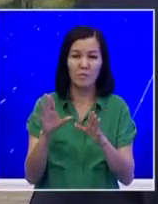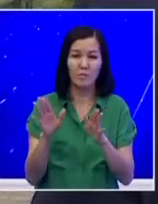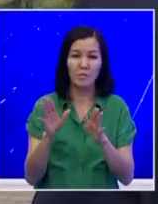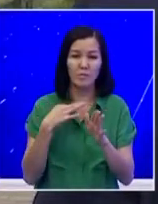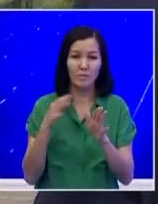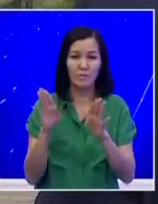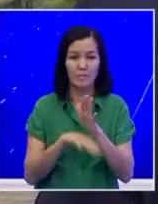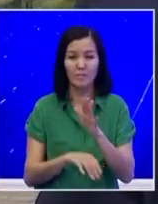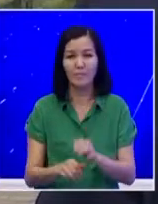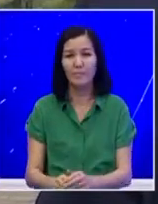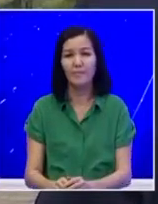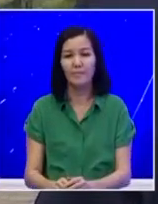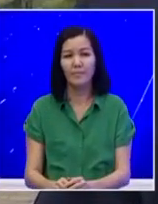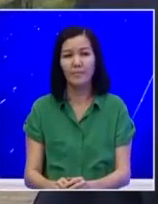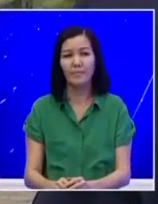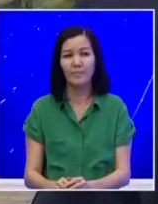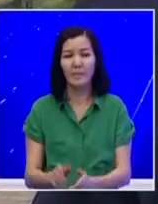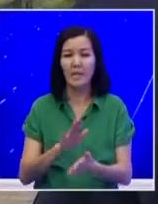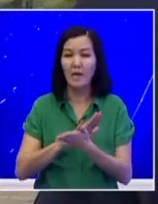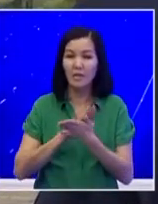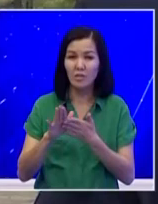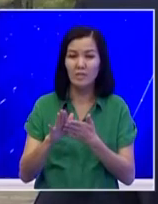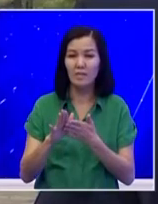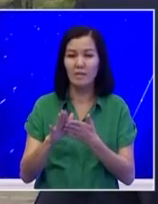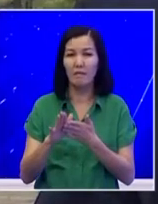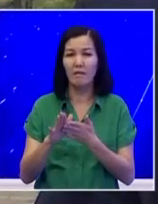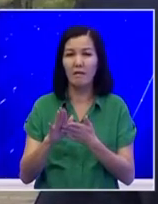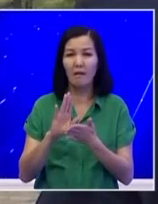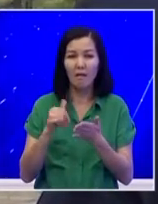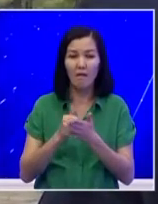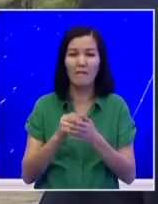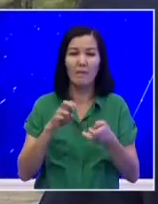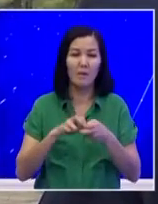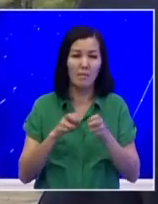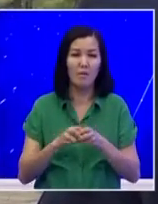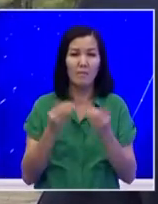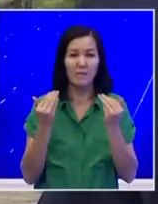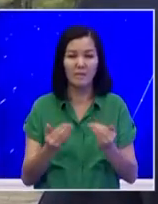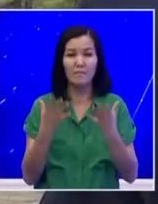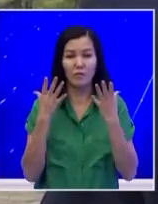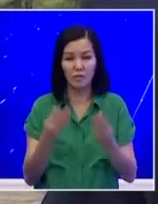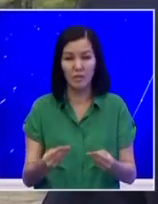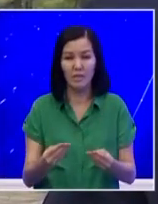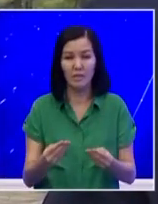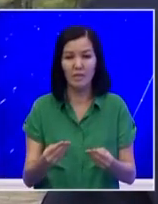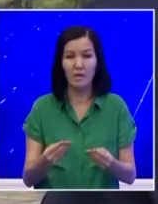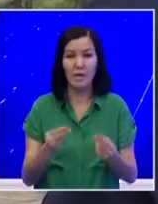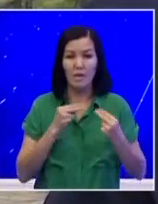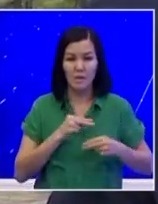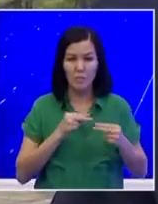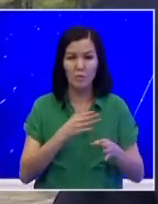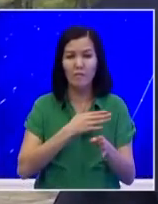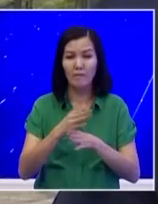– это очистка стихийных свалок. На сегодняшний день на эти работы были